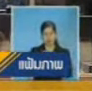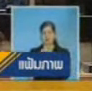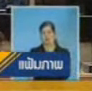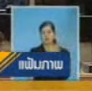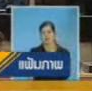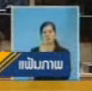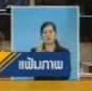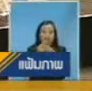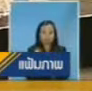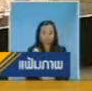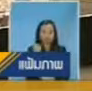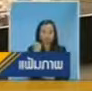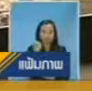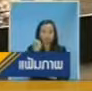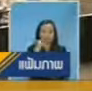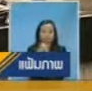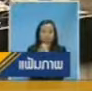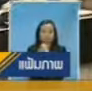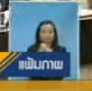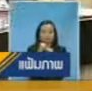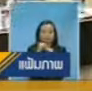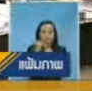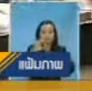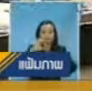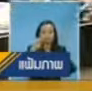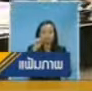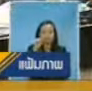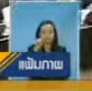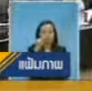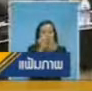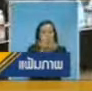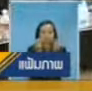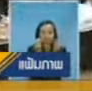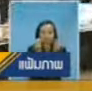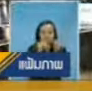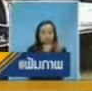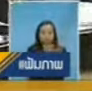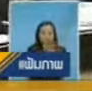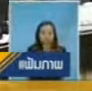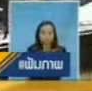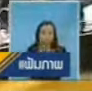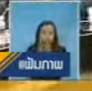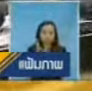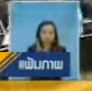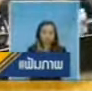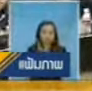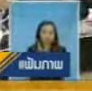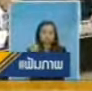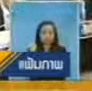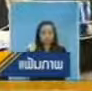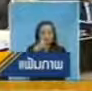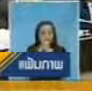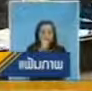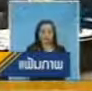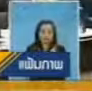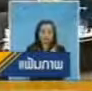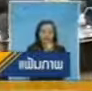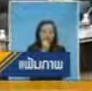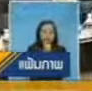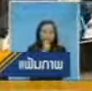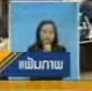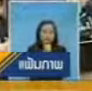มศักดิ์กับคุณนิคมเนี่ยจะลงมติในช่วงเช้าส่วนคุณยิ่งลักษณ์จะลงมติในช่วงบ่าย ค่ะ จาก